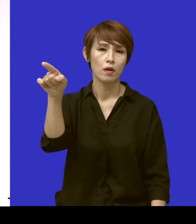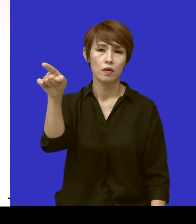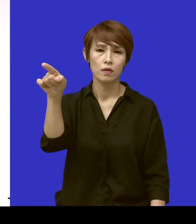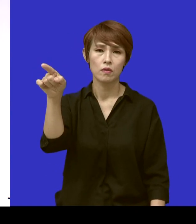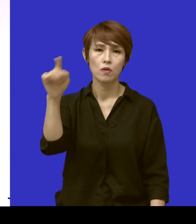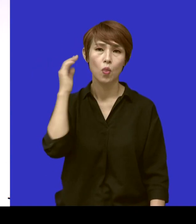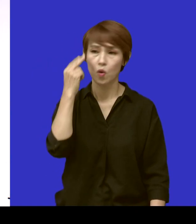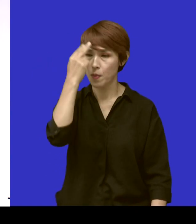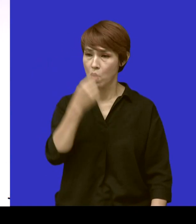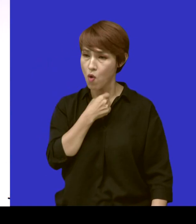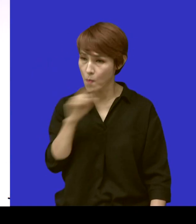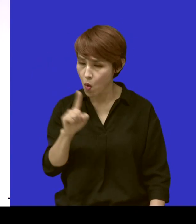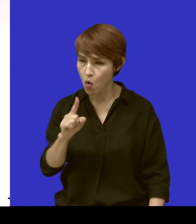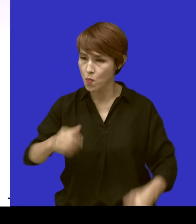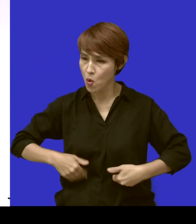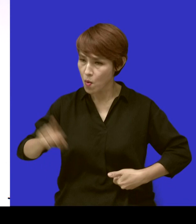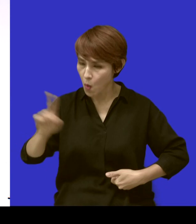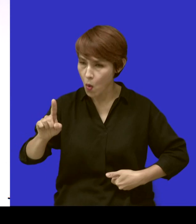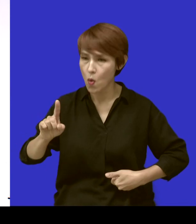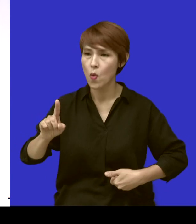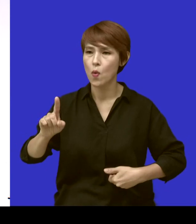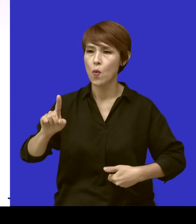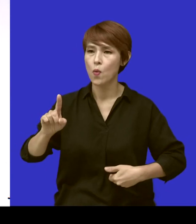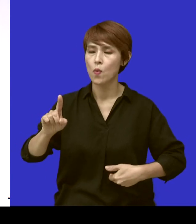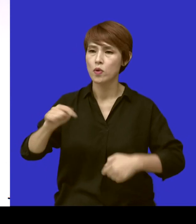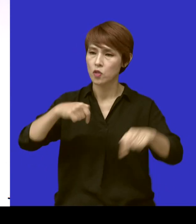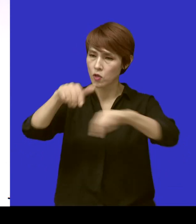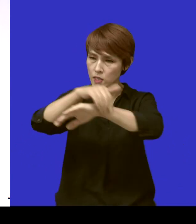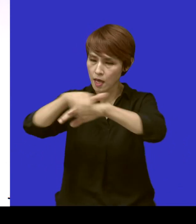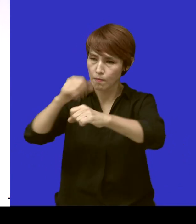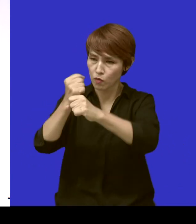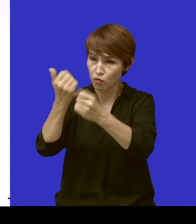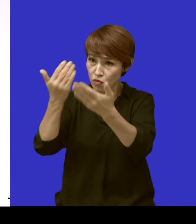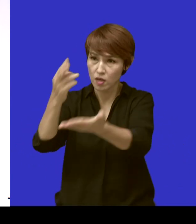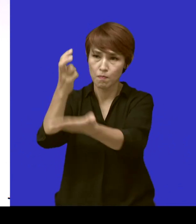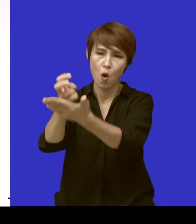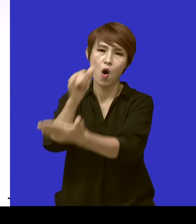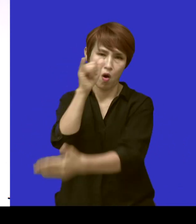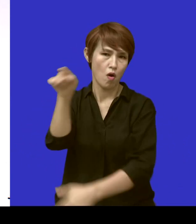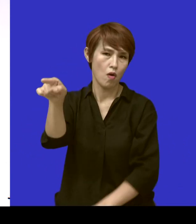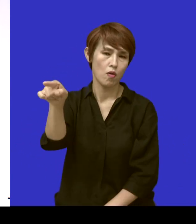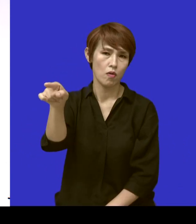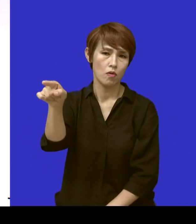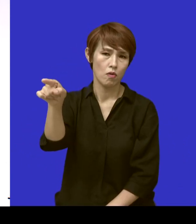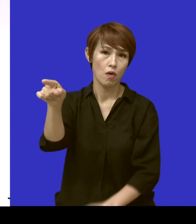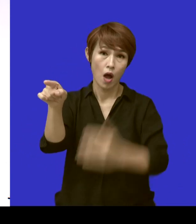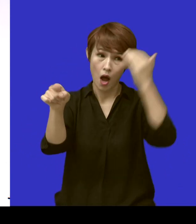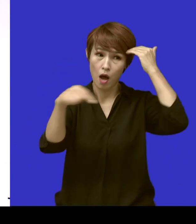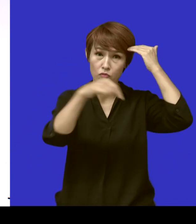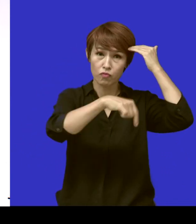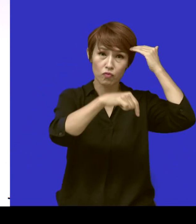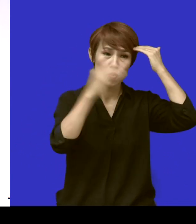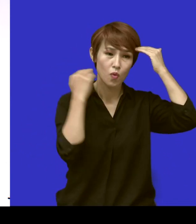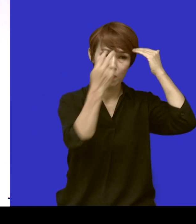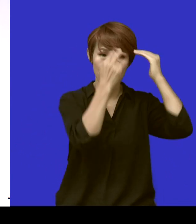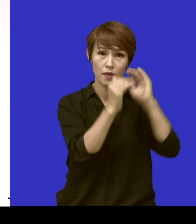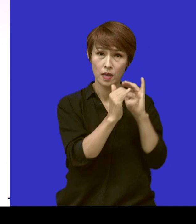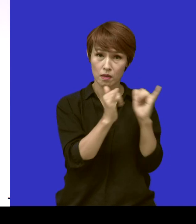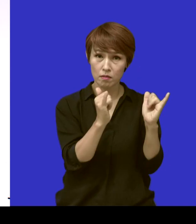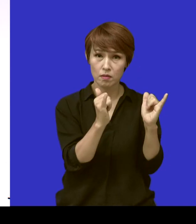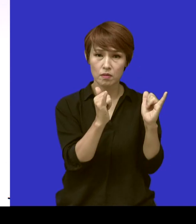농맹인들이 뭐가 필요한지를 필요한 정책들을 세워줄 수 있는 법이 있기 때문이고 한국에 있는